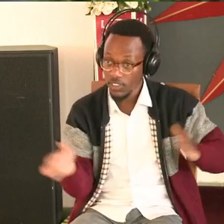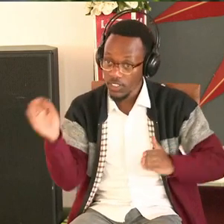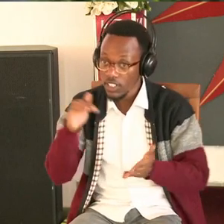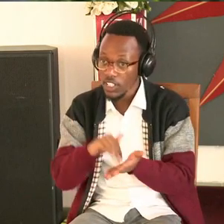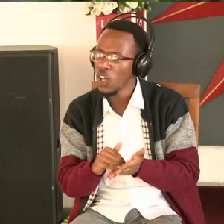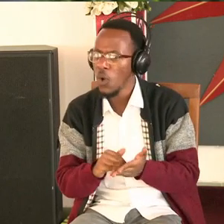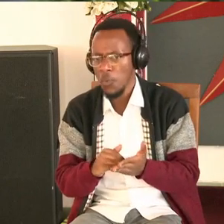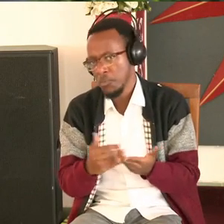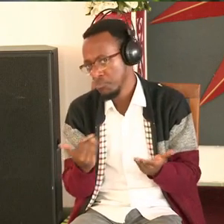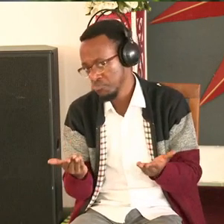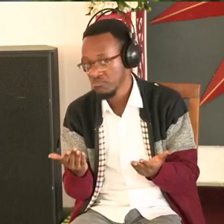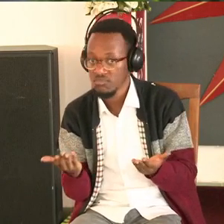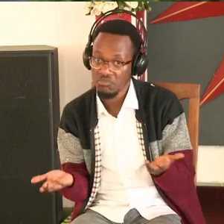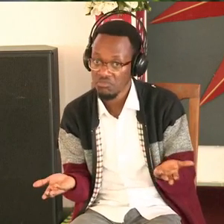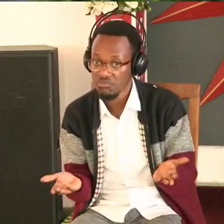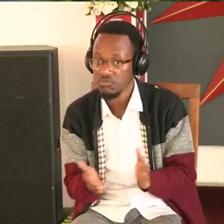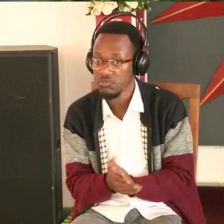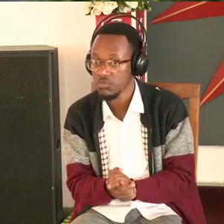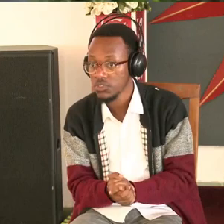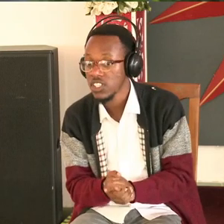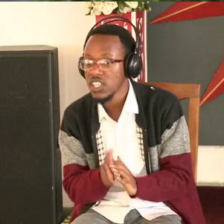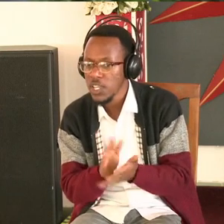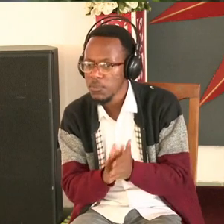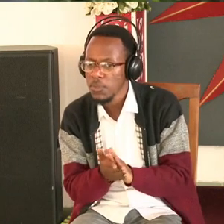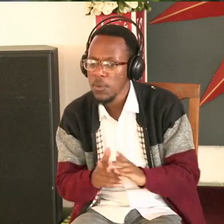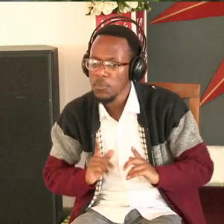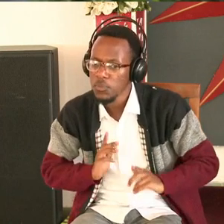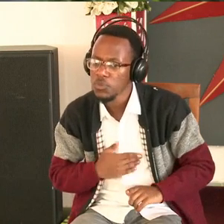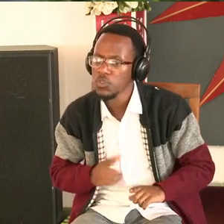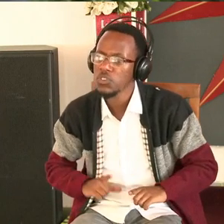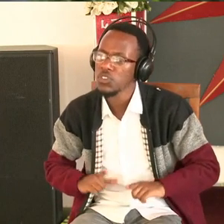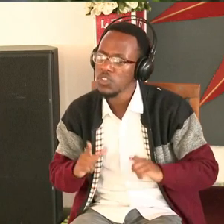soit devenue notre vie